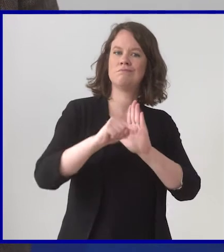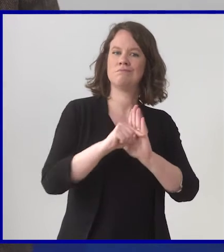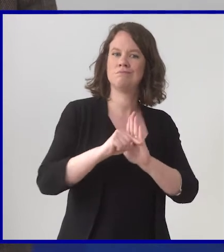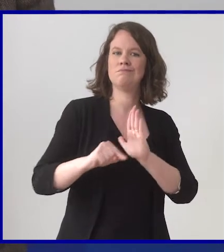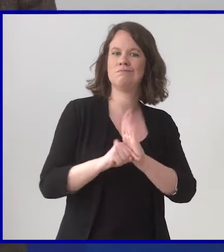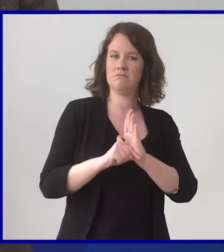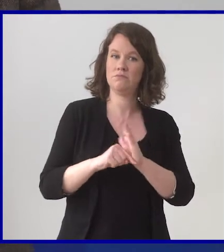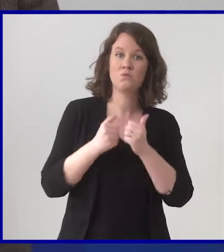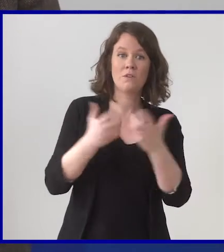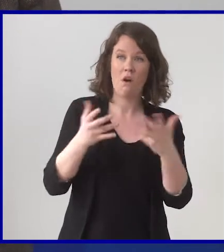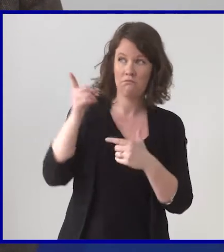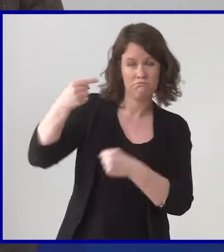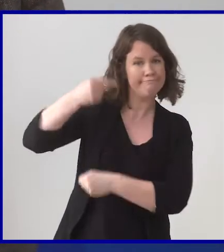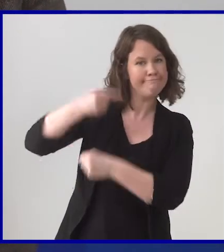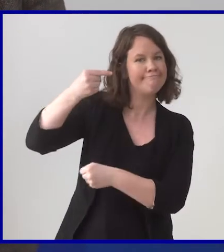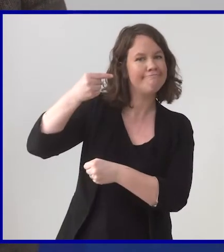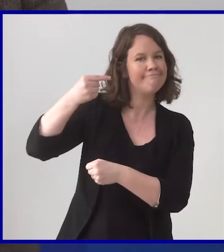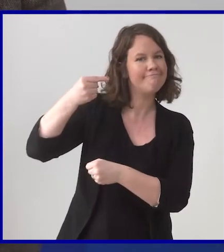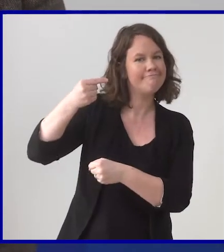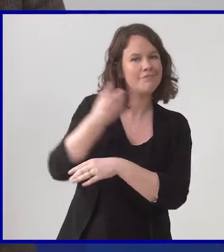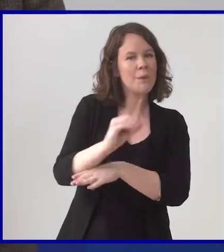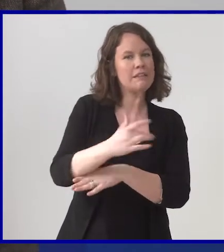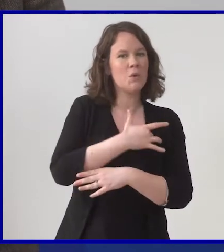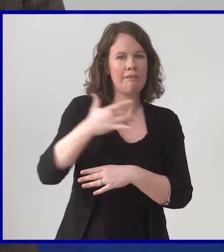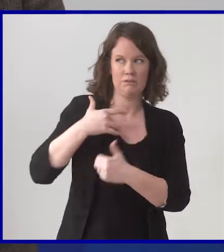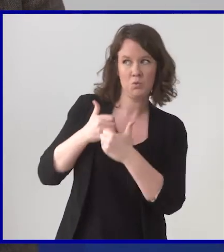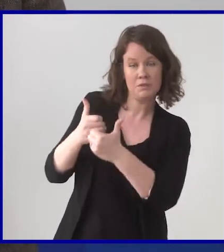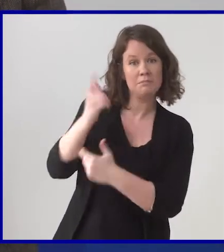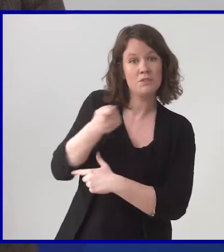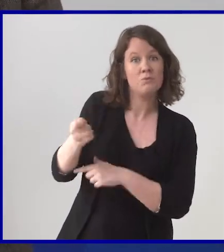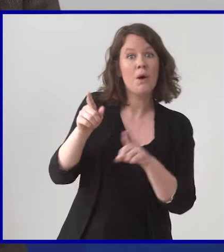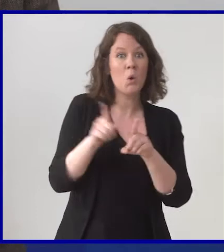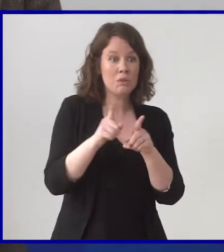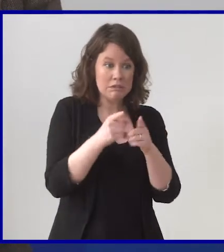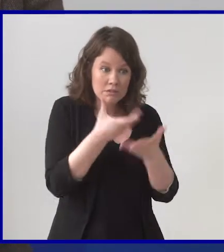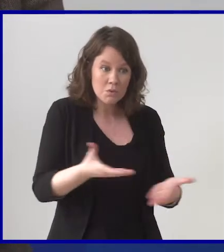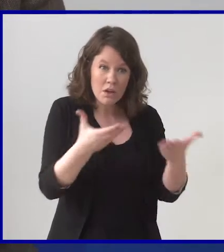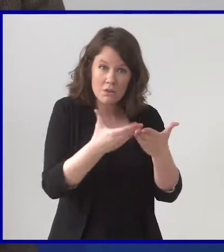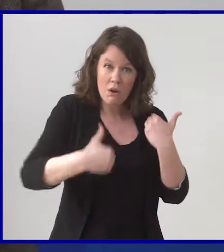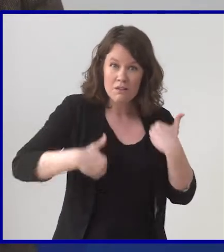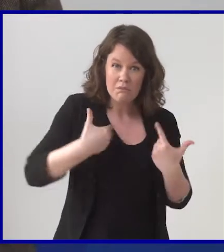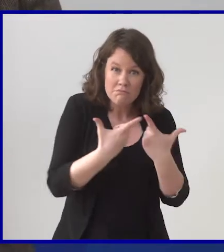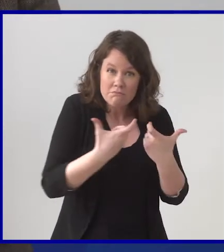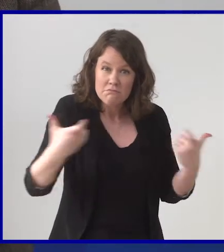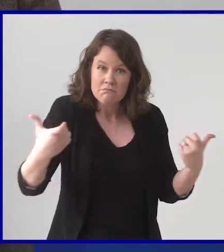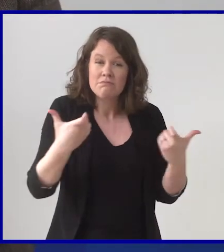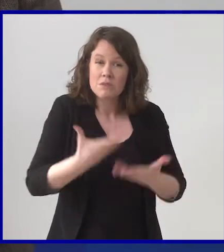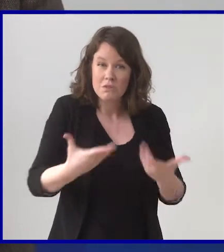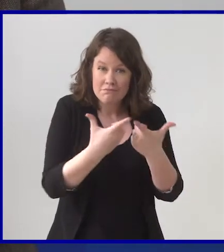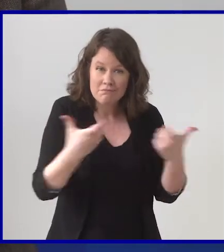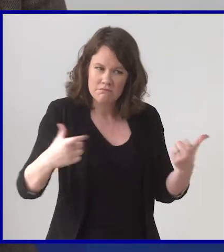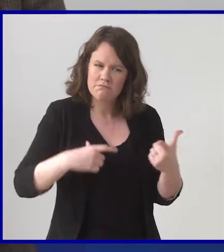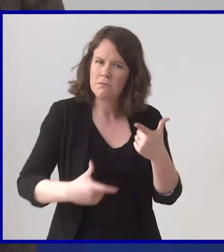générales, respectant bien entendu les consignes de sécurité sanitaire, mais s'adaptant aussi à la diversité